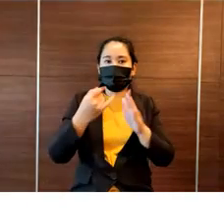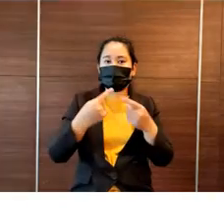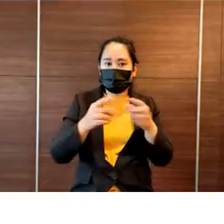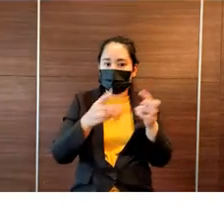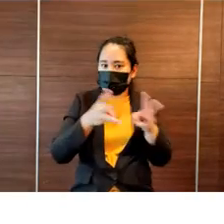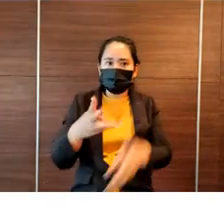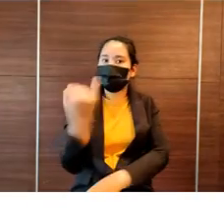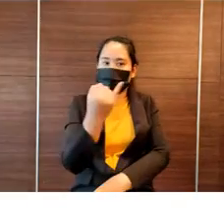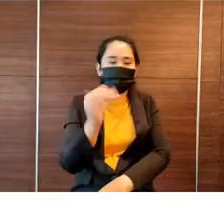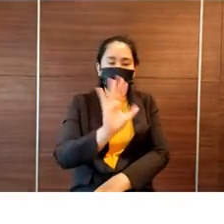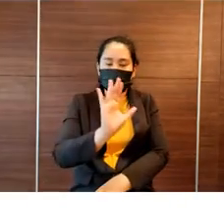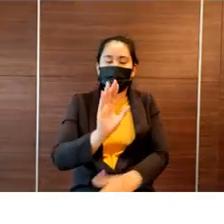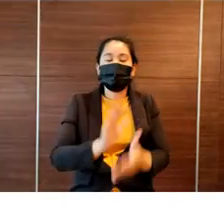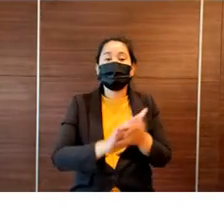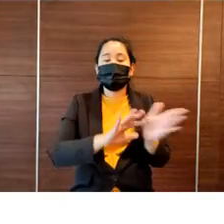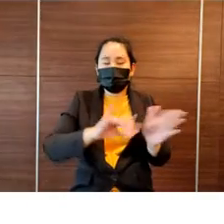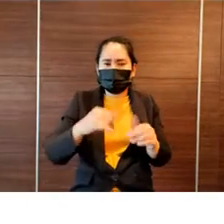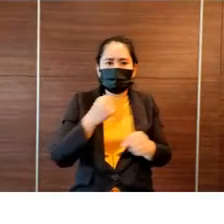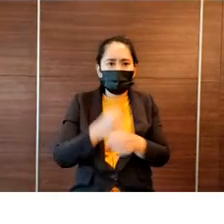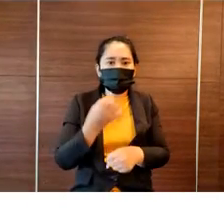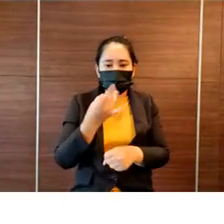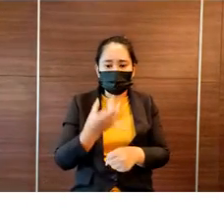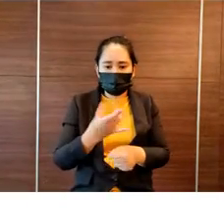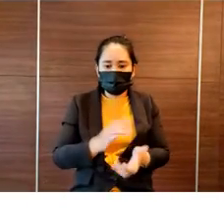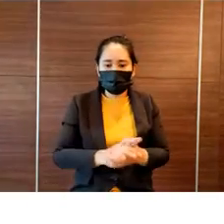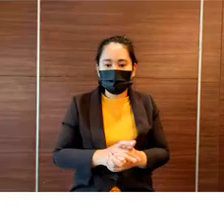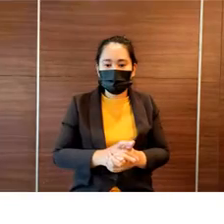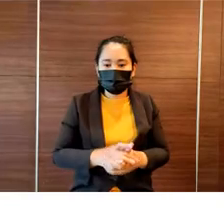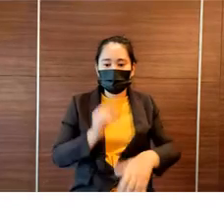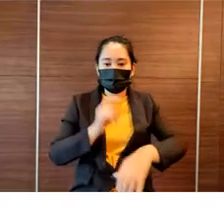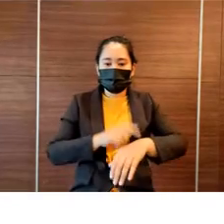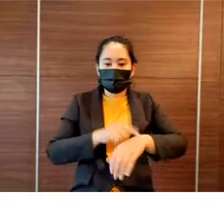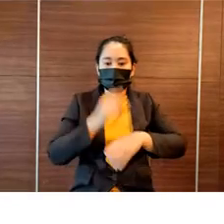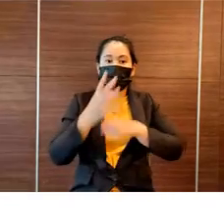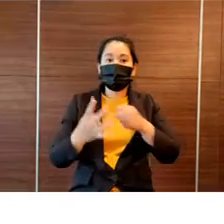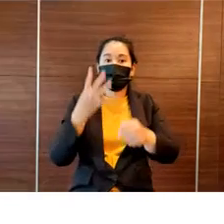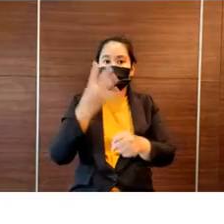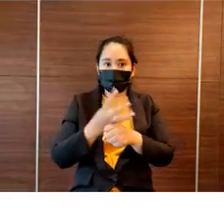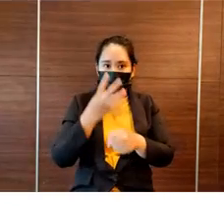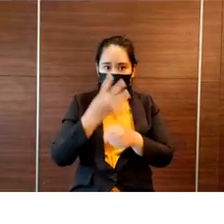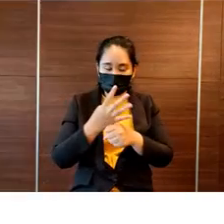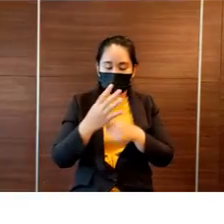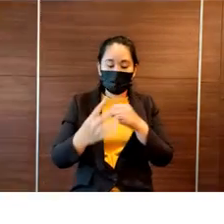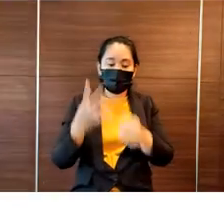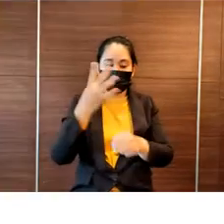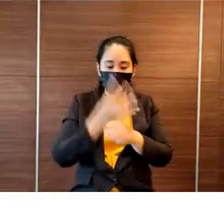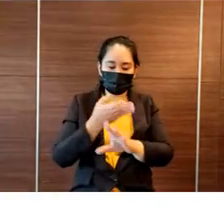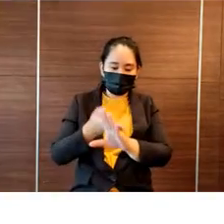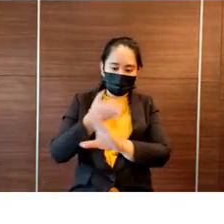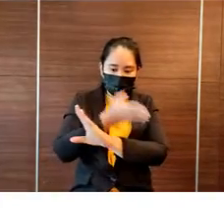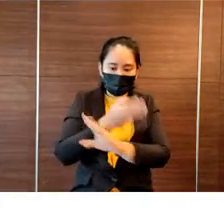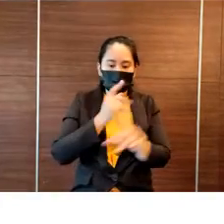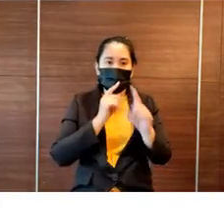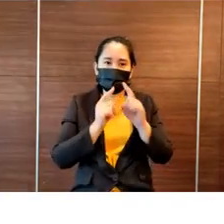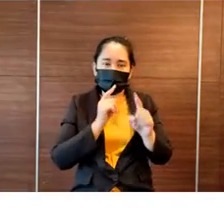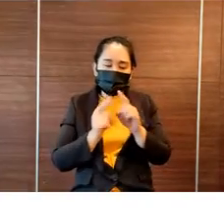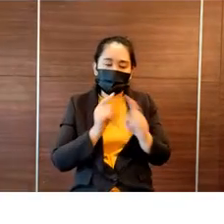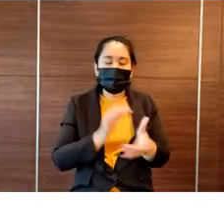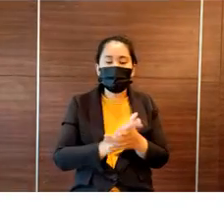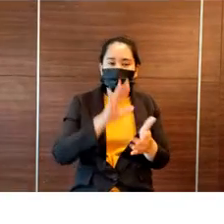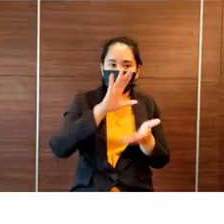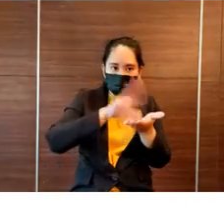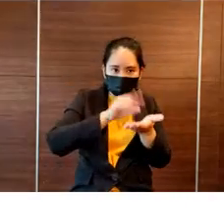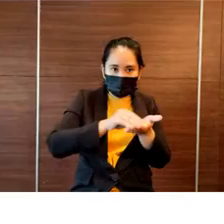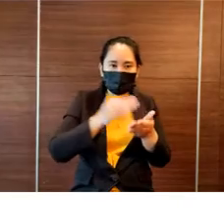คะบอกไว้ก่อนดังนั้นมันต้องทำอะไรก็ใช้เวลา4ปีประมาณ1,000วันค่ะในการที่เข้าไปคุกคีเรียนรู้นู่นนี่นั่นอะ